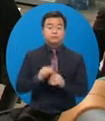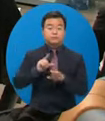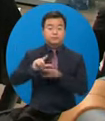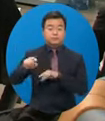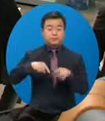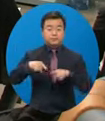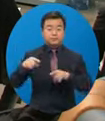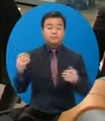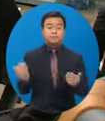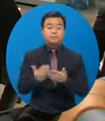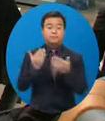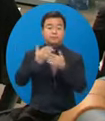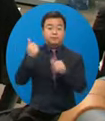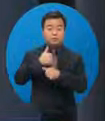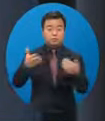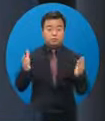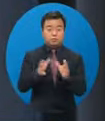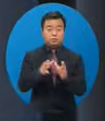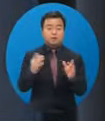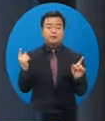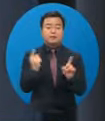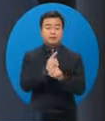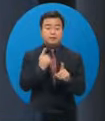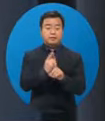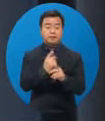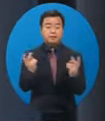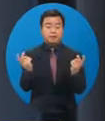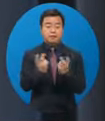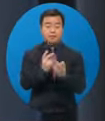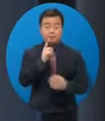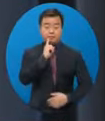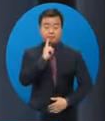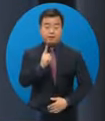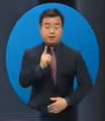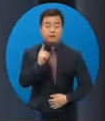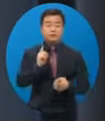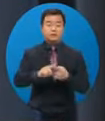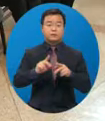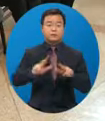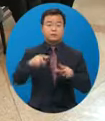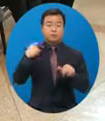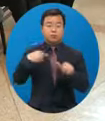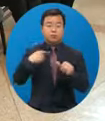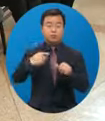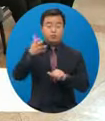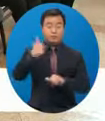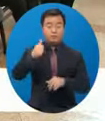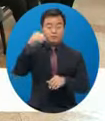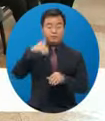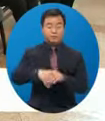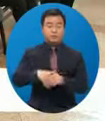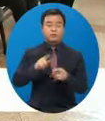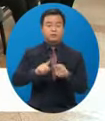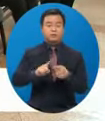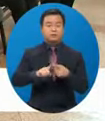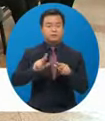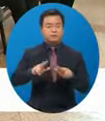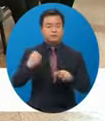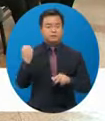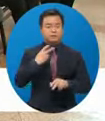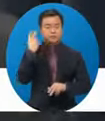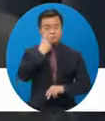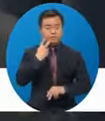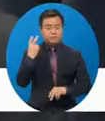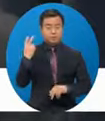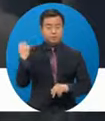발전위원회가 개선 방안을 마련키로 한 교육감 선출 방식 현행 교육감 직선제를 재검토하고도 지사 러닝메이트